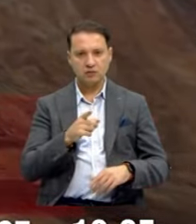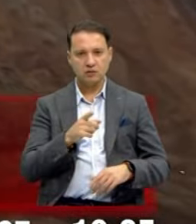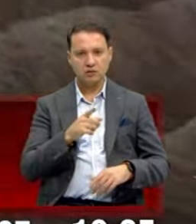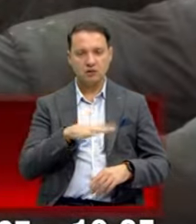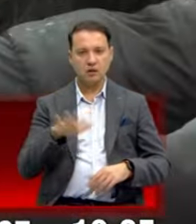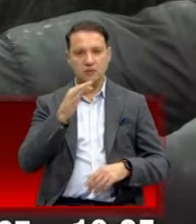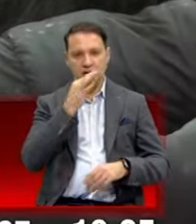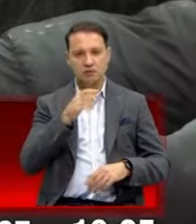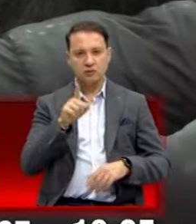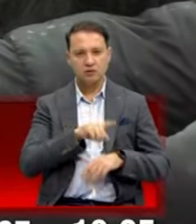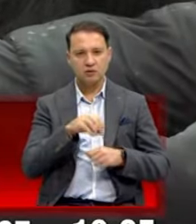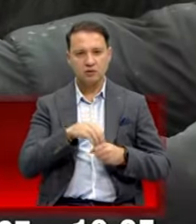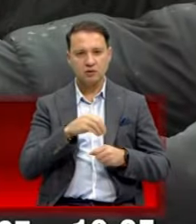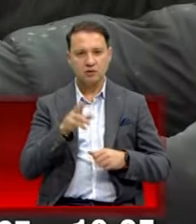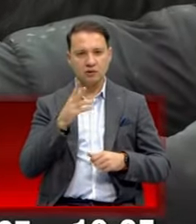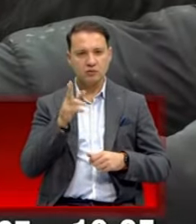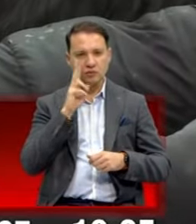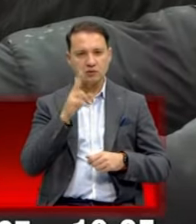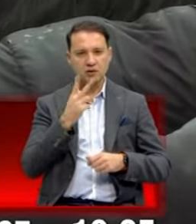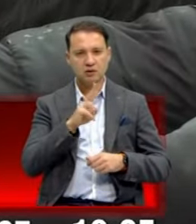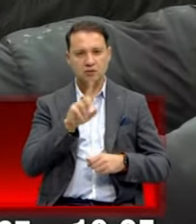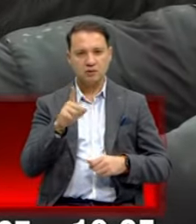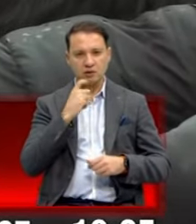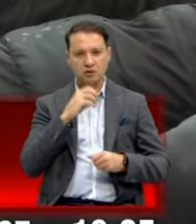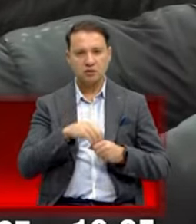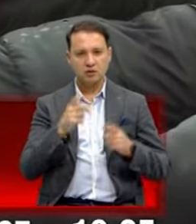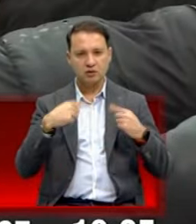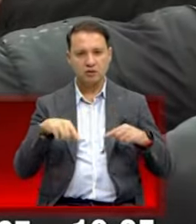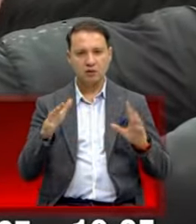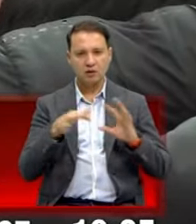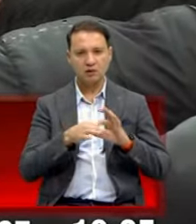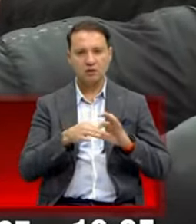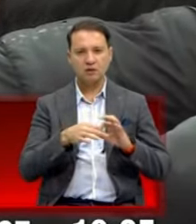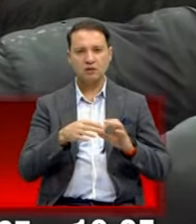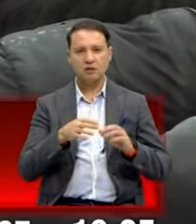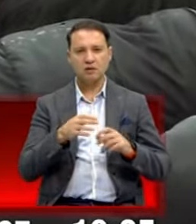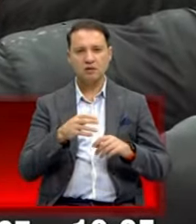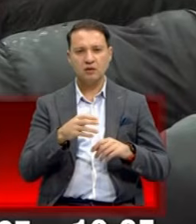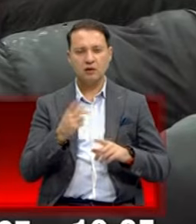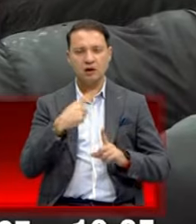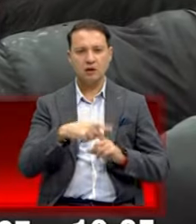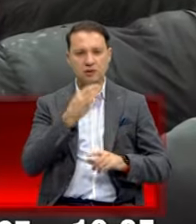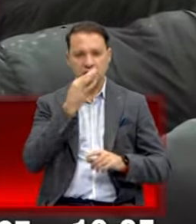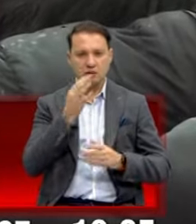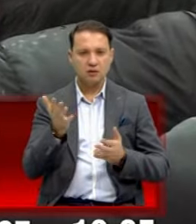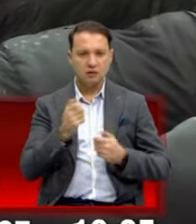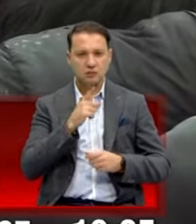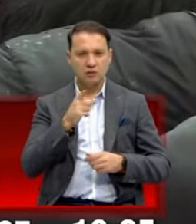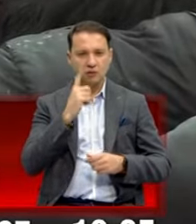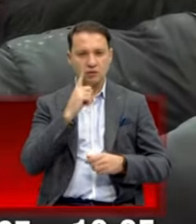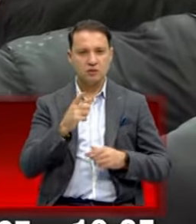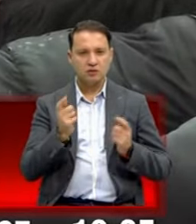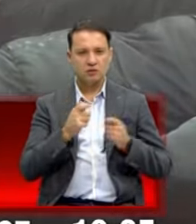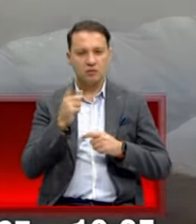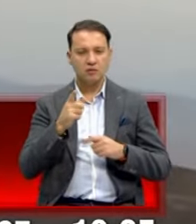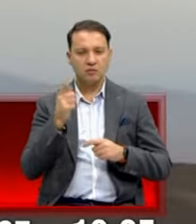tüm izinleri bu süreç içerisinde en son 2021 yılında da çevreyle alakalı ilave izinlerini almış. Bu çerçevede